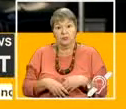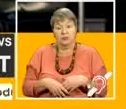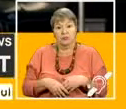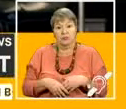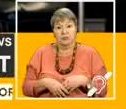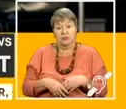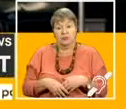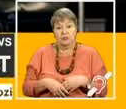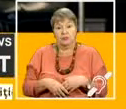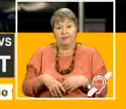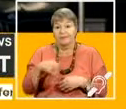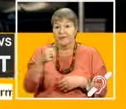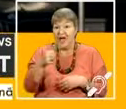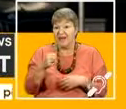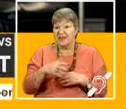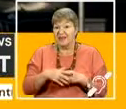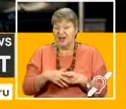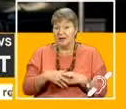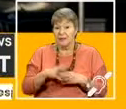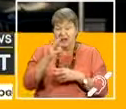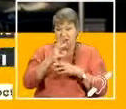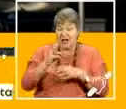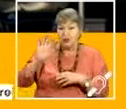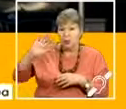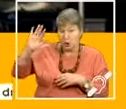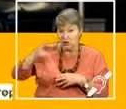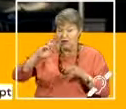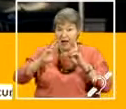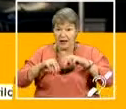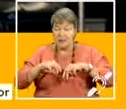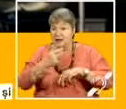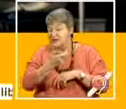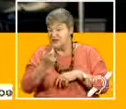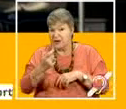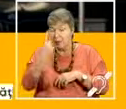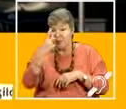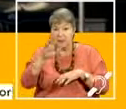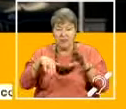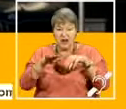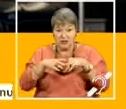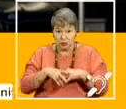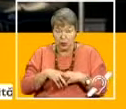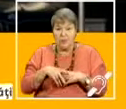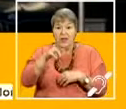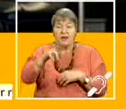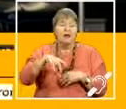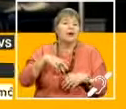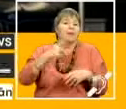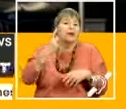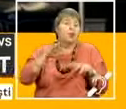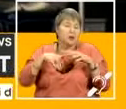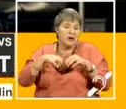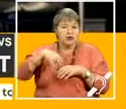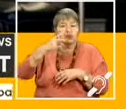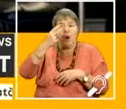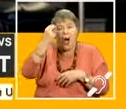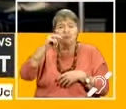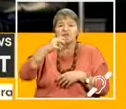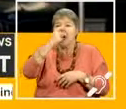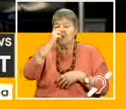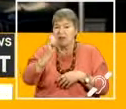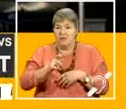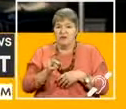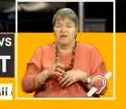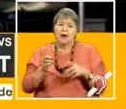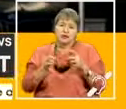Bun găsit, așa este, Republica Moldova a rămas fără premier. Natalia Gavrilița și-a anunțat demisia acum ceva timp în